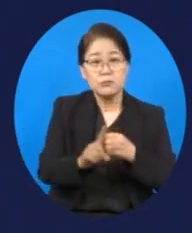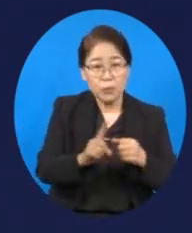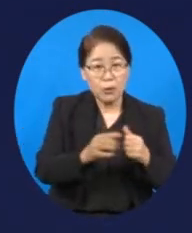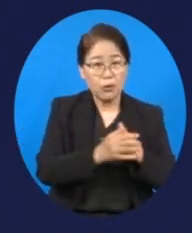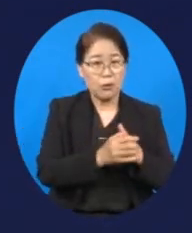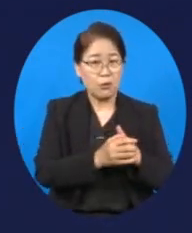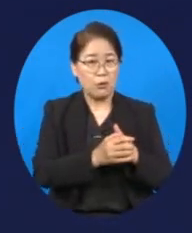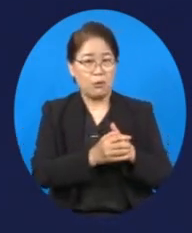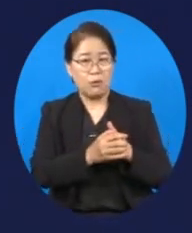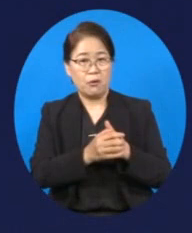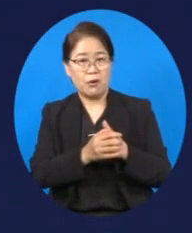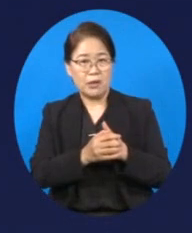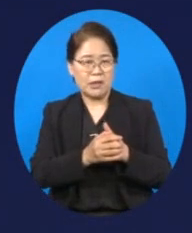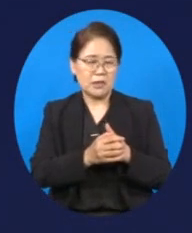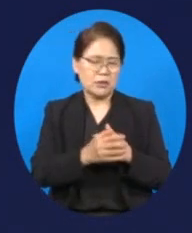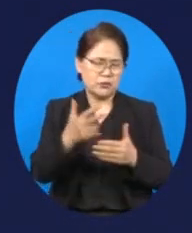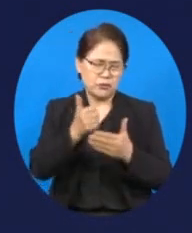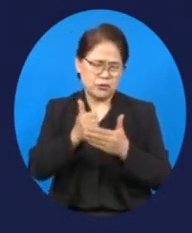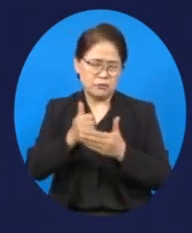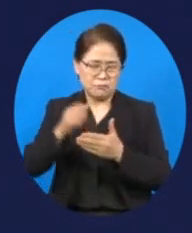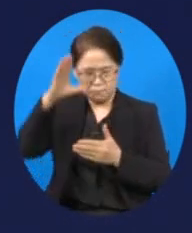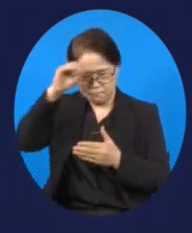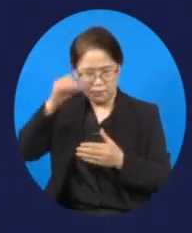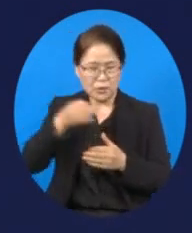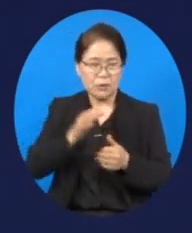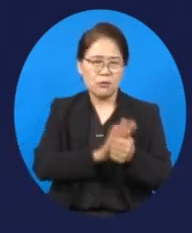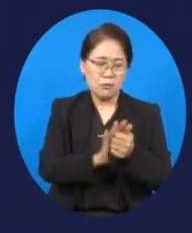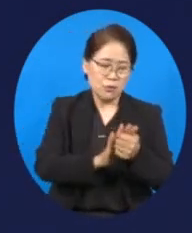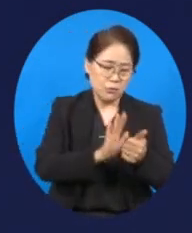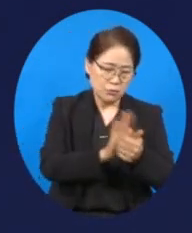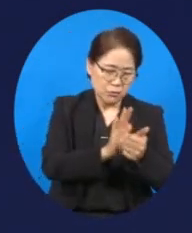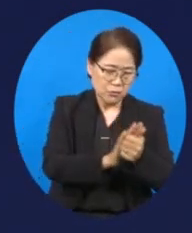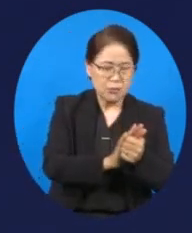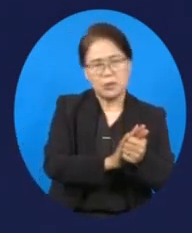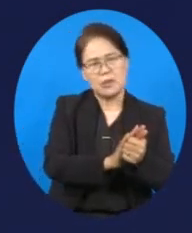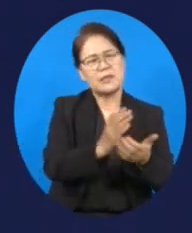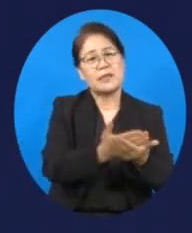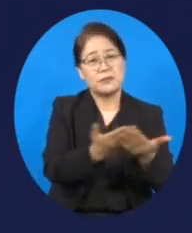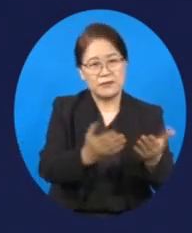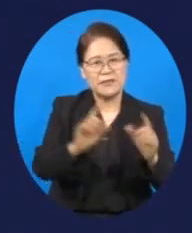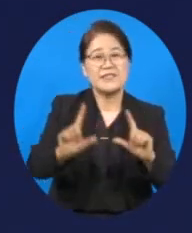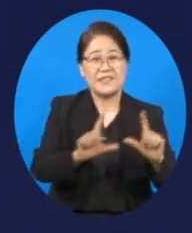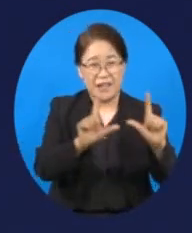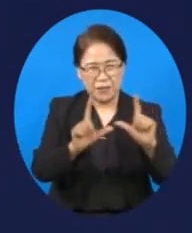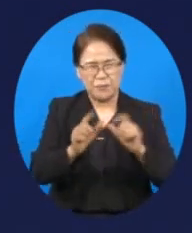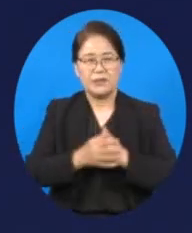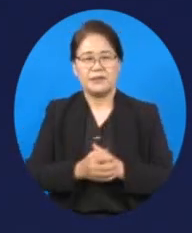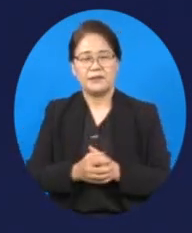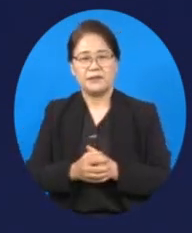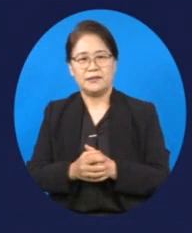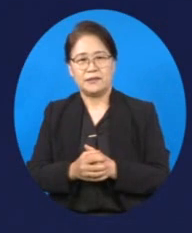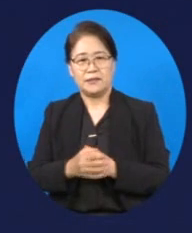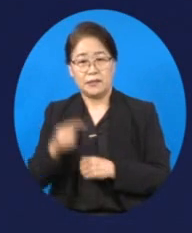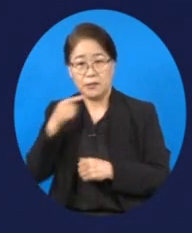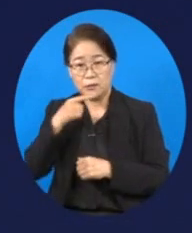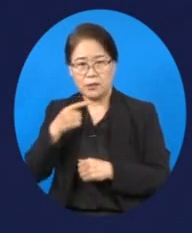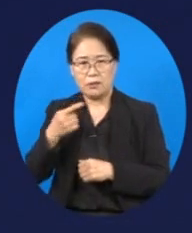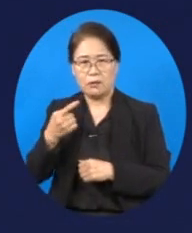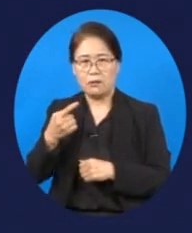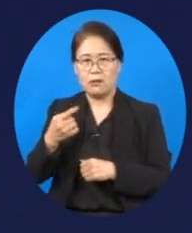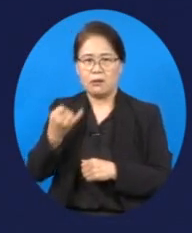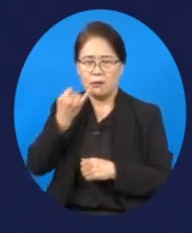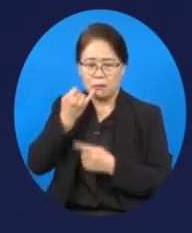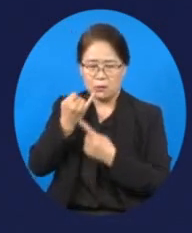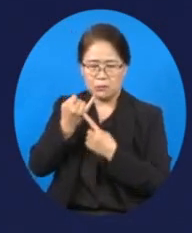소금이 짠맛을 내지 못하면 소금이 아니듯이 빛이 빛을 발하지 못하면